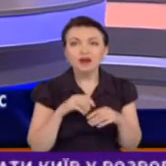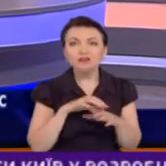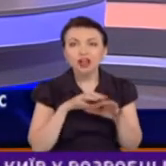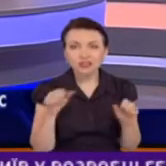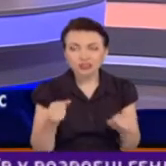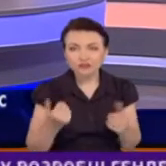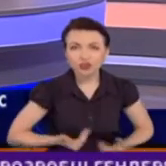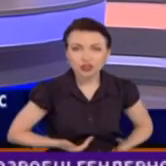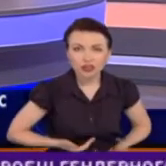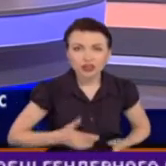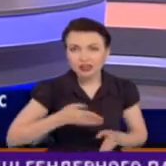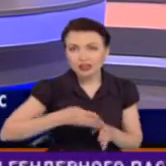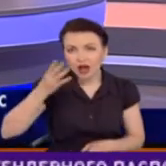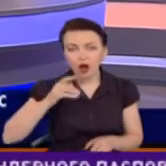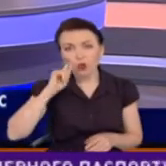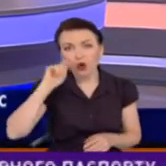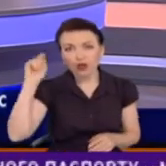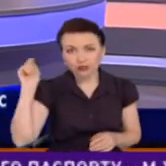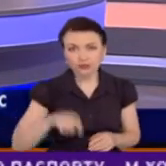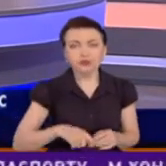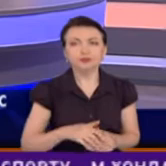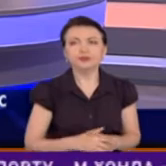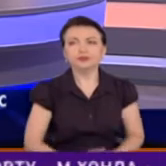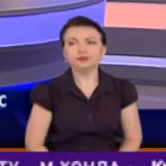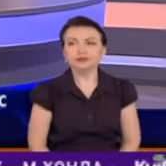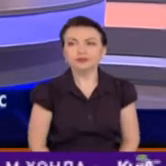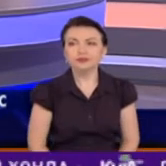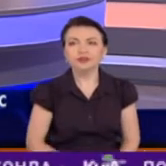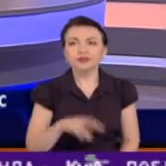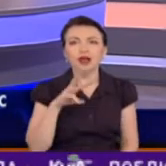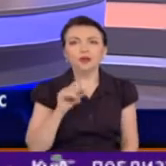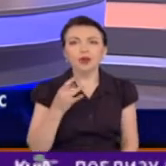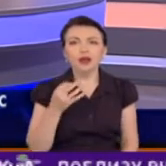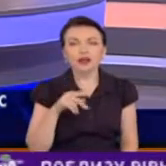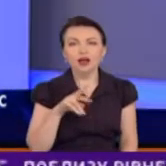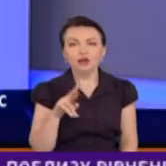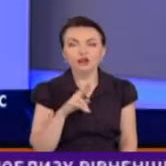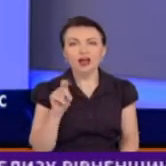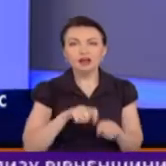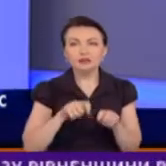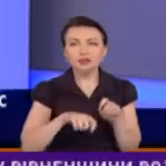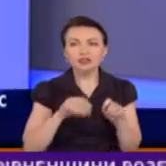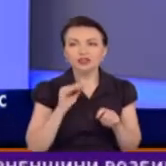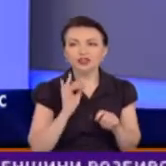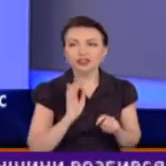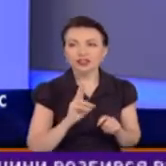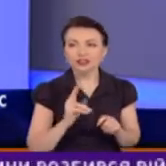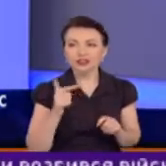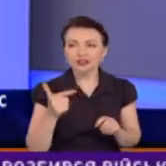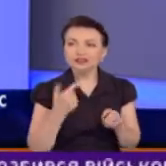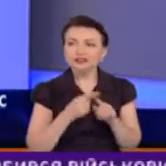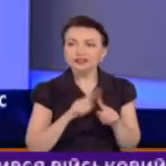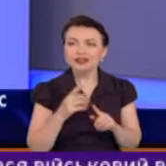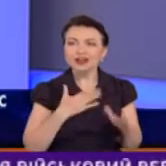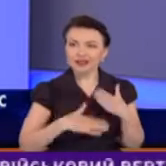житла України». Добре, вітаю, добре. Пане Олексію. Марія Яковлєва, експерт з питань ЖКХ. Пані Марія, як завжди, радий